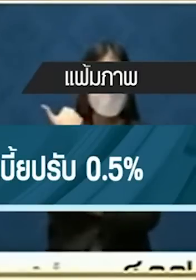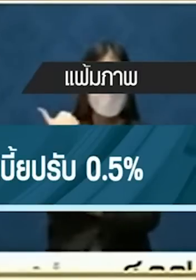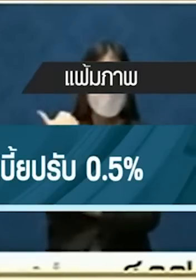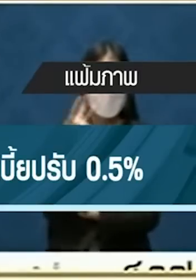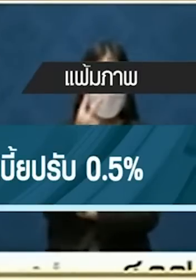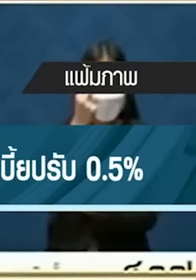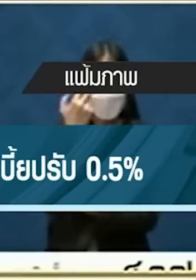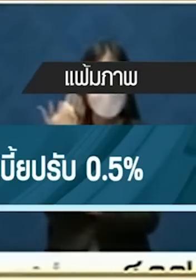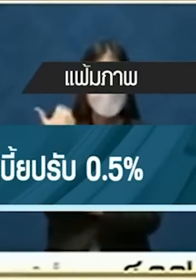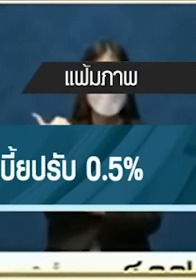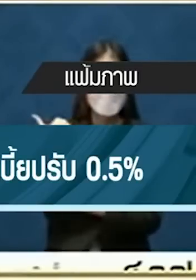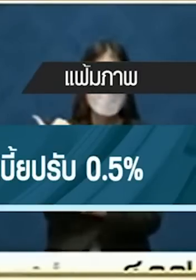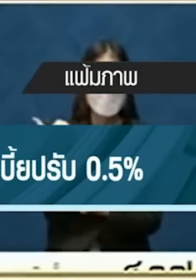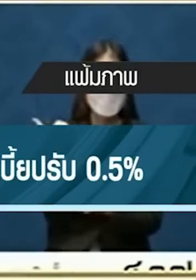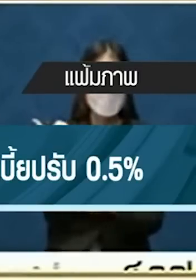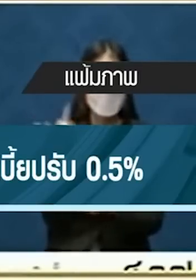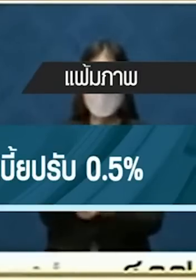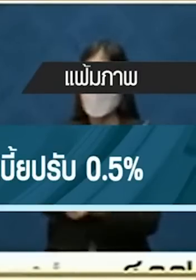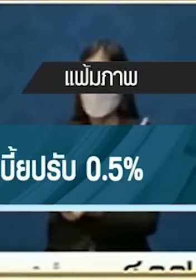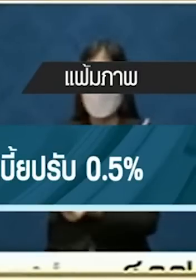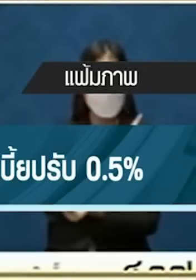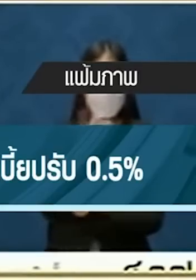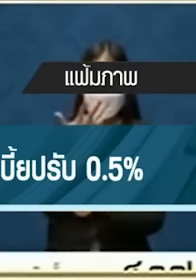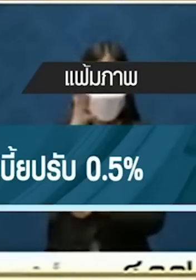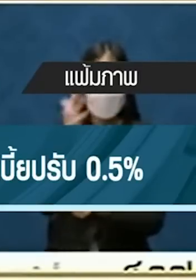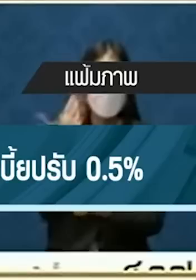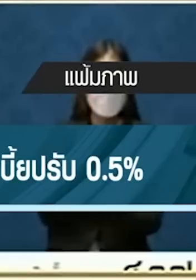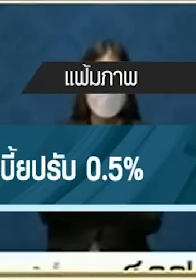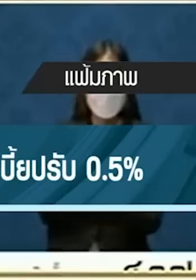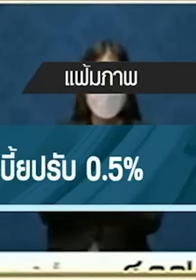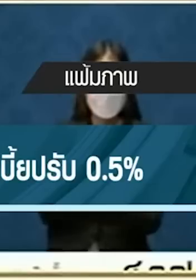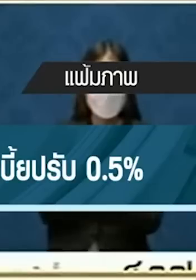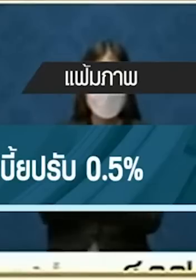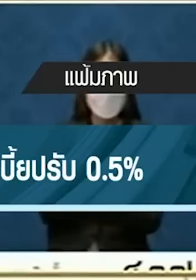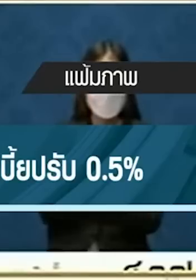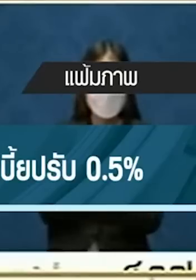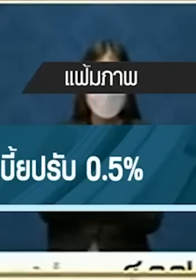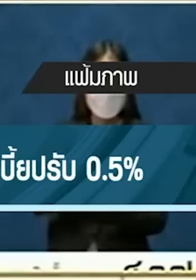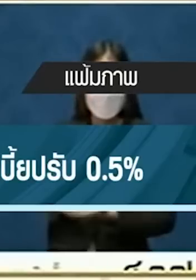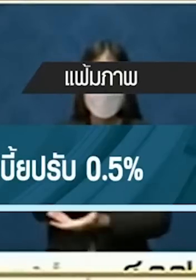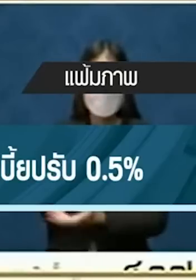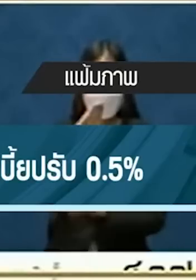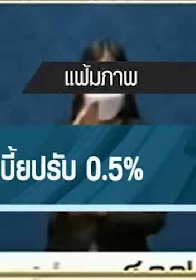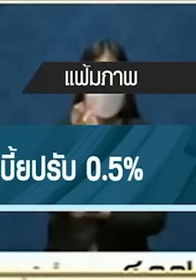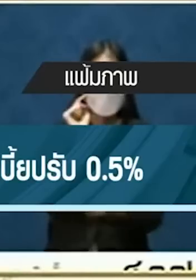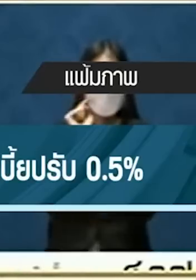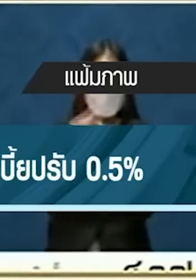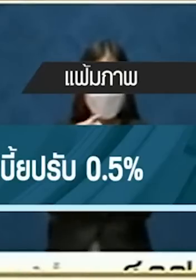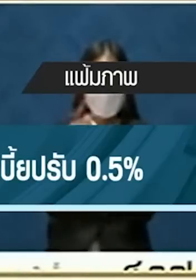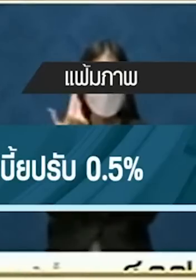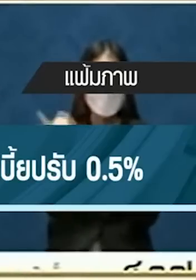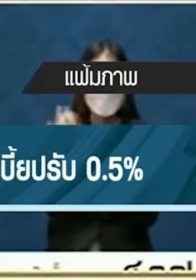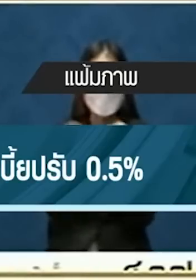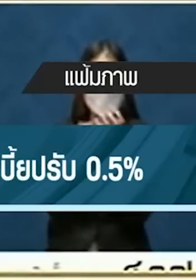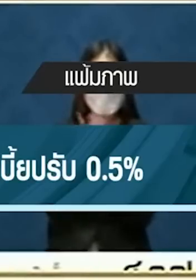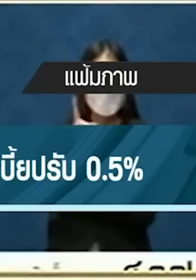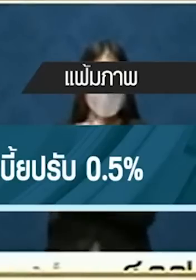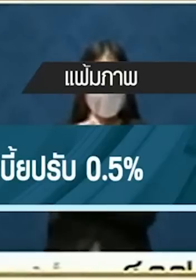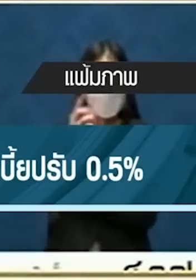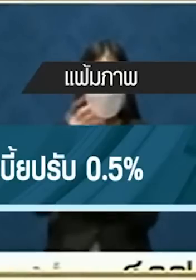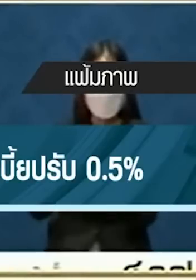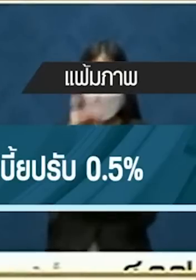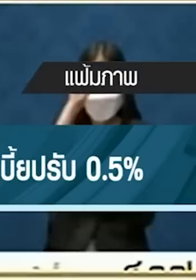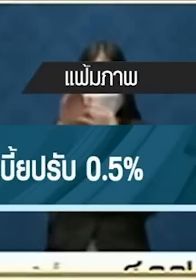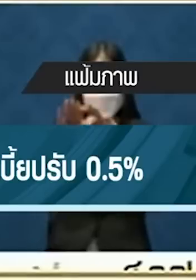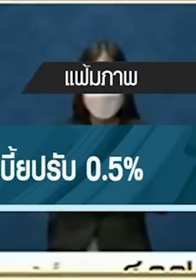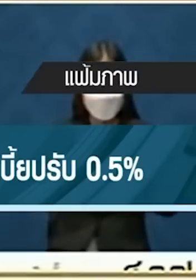ตอนกันไปเป็นที่เรียบร้อยผ่านวาระ2ส่งไปให้วุฒิสภาเนี่ยนะครับดำเนินการในการพิจารณาวุฒิสภาเนี่ยเขาไปแก ้ค่ะ เขา